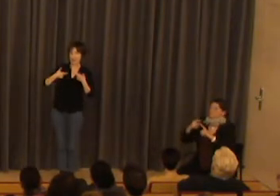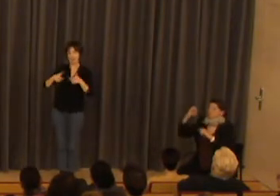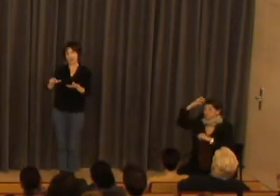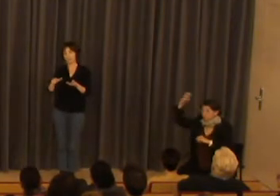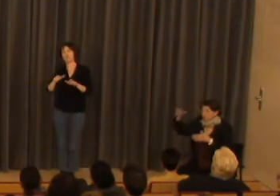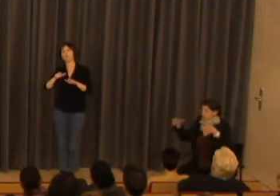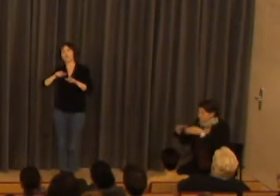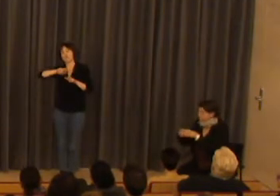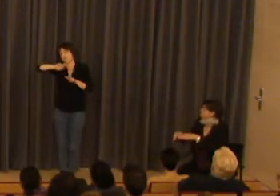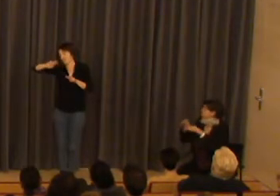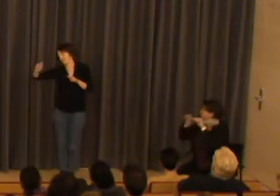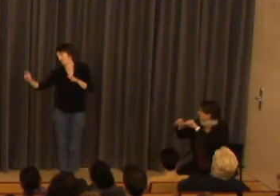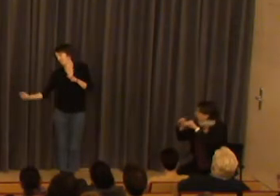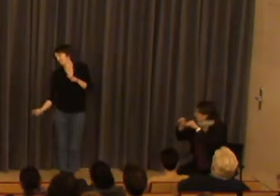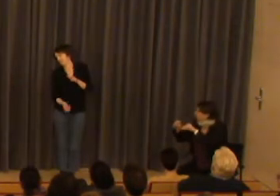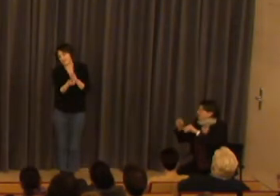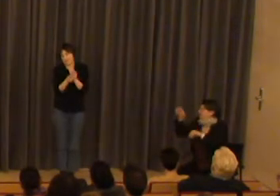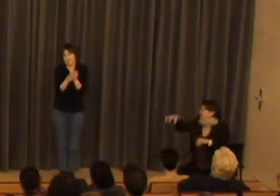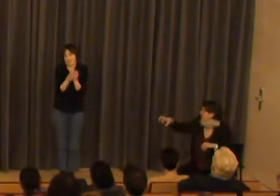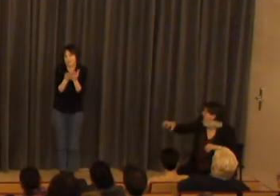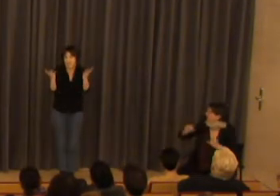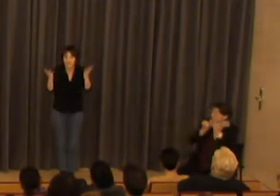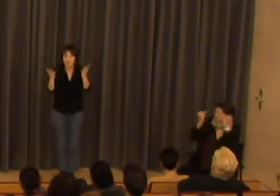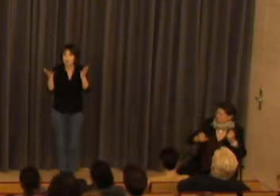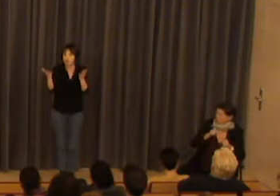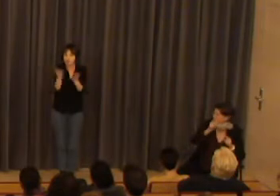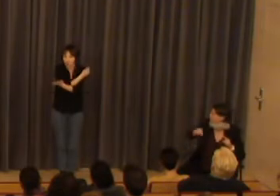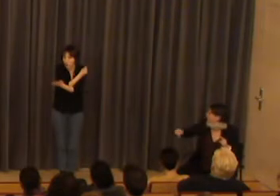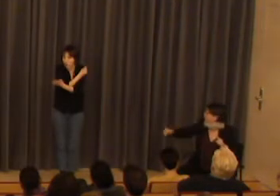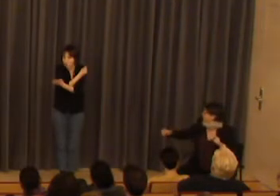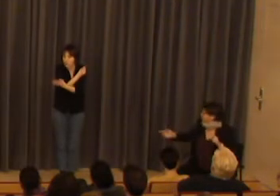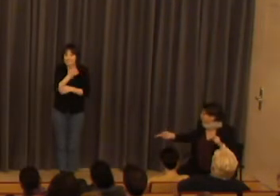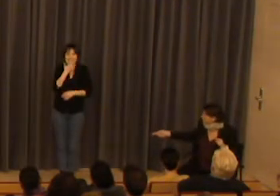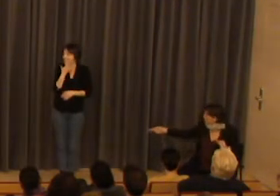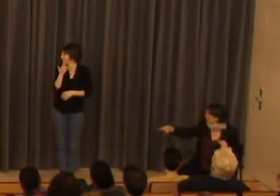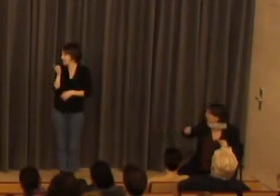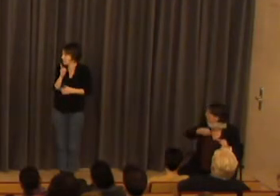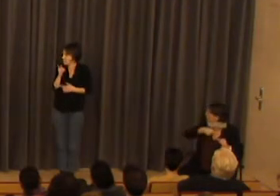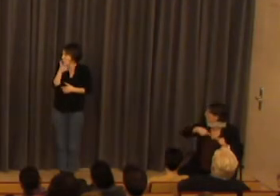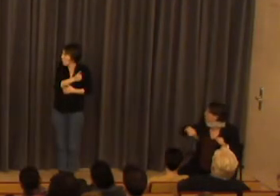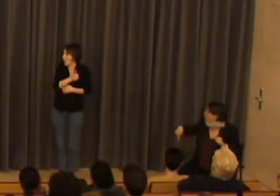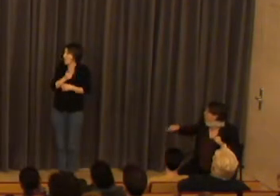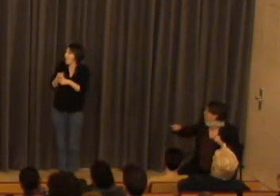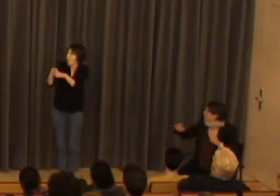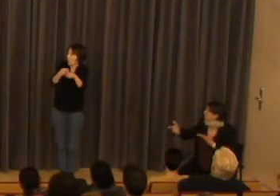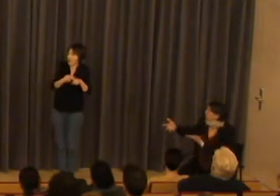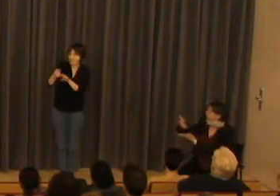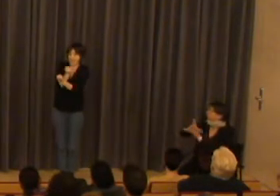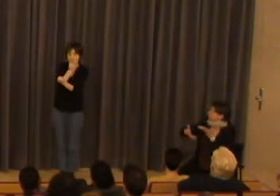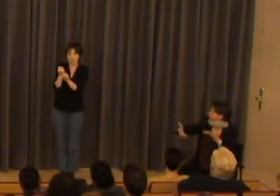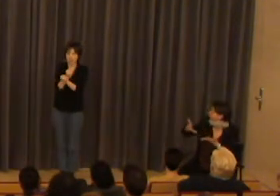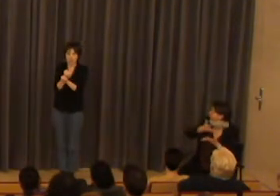un conjunt d'actors. Sense poder convertir aquesta tasca en un conjunt d'actors,